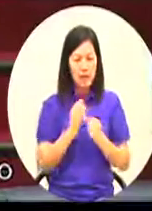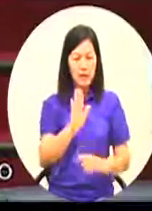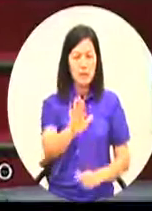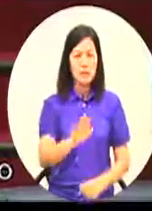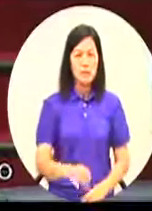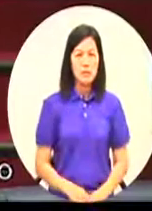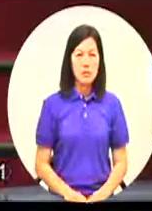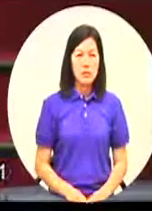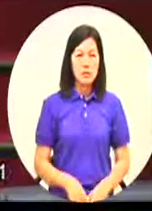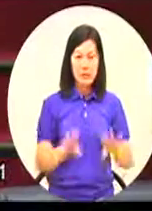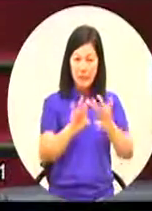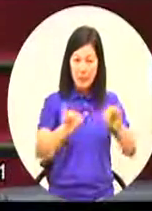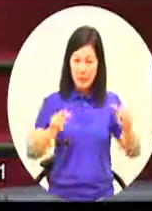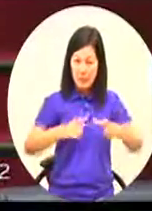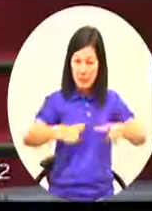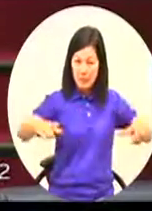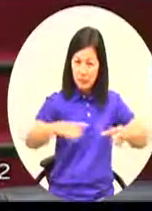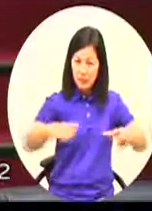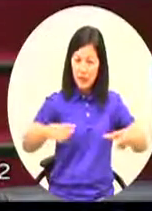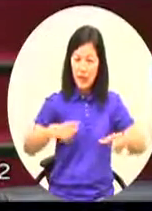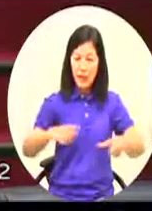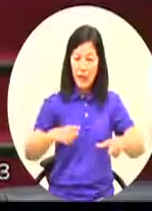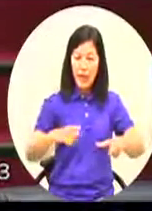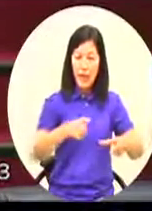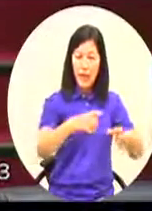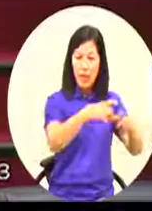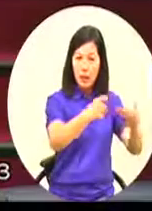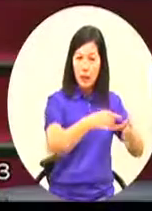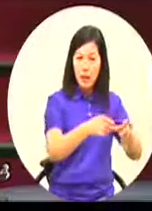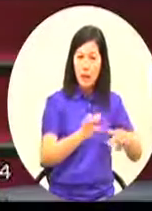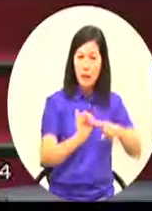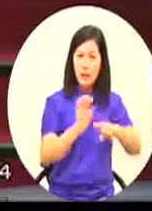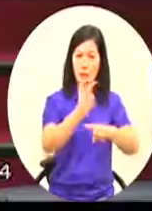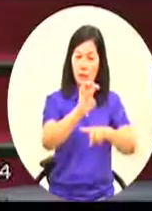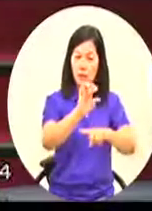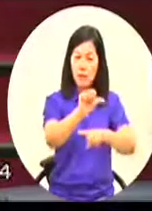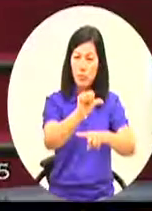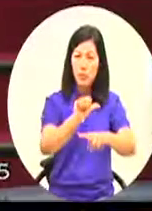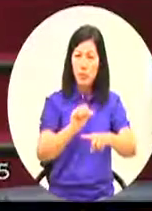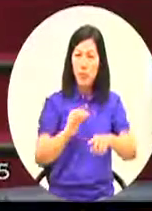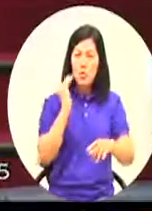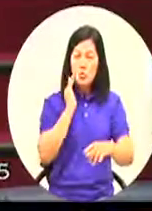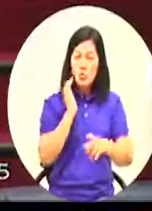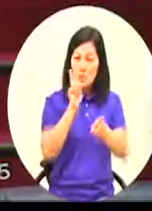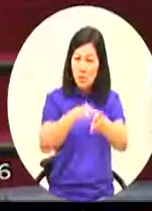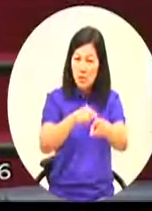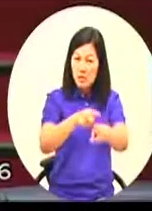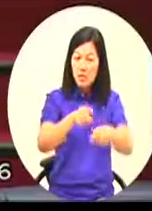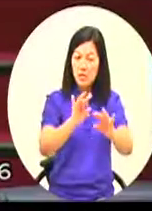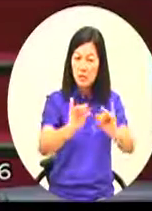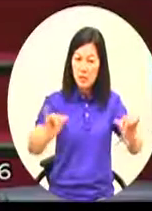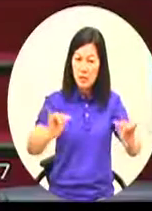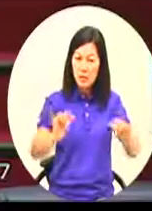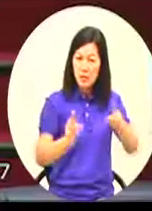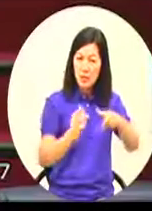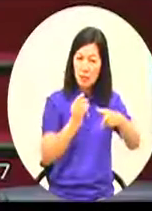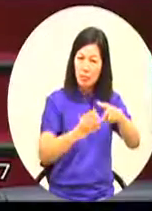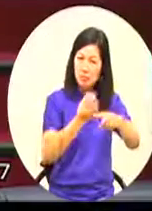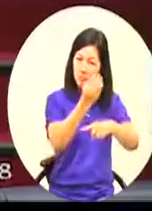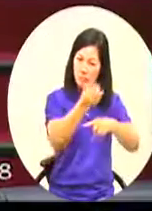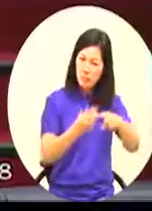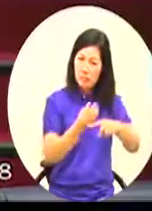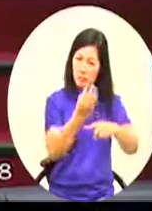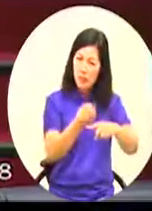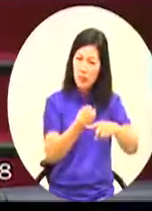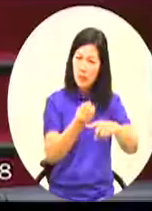土地面积，我们3个原乡是45%。如果按照这个土地比例来去这样